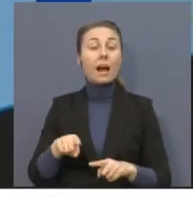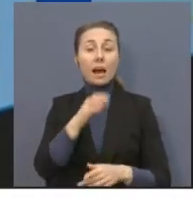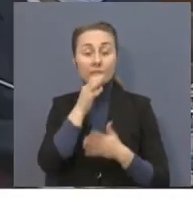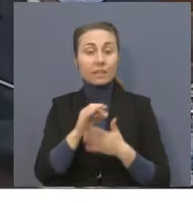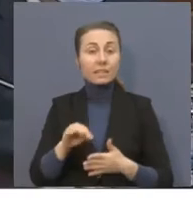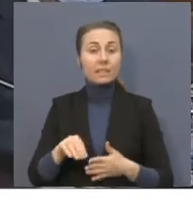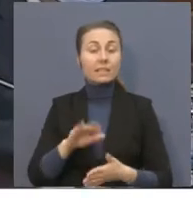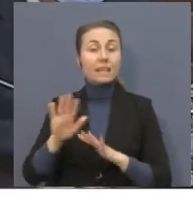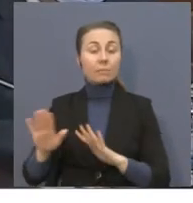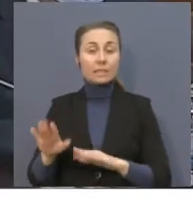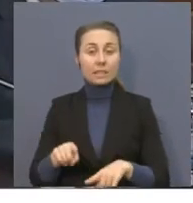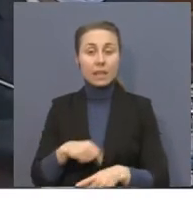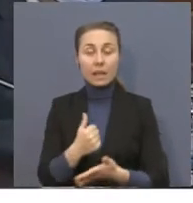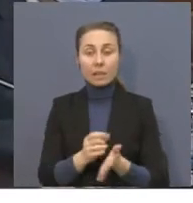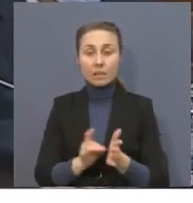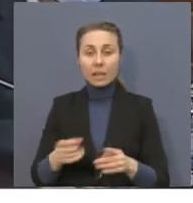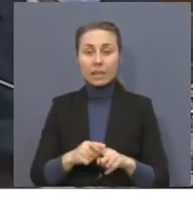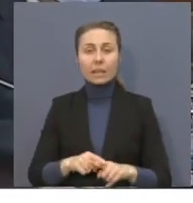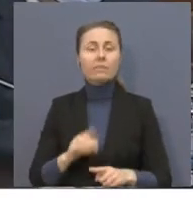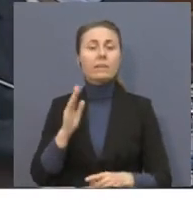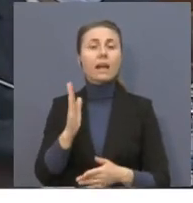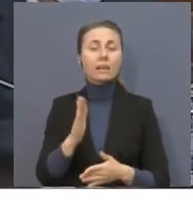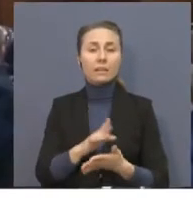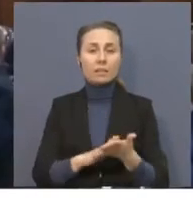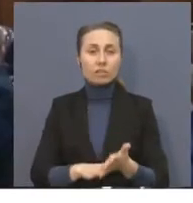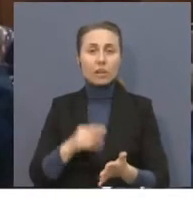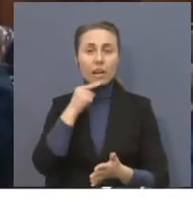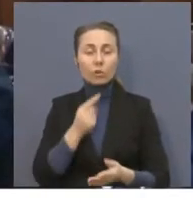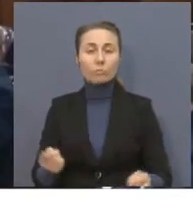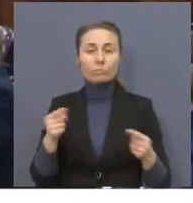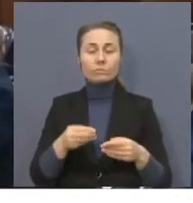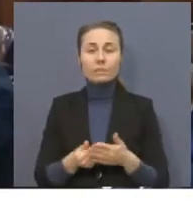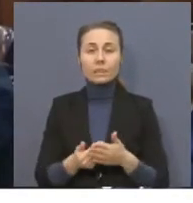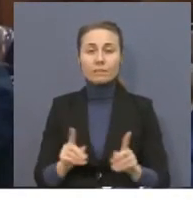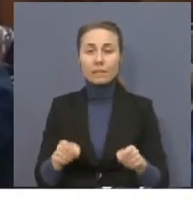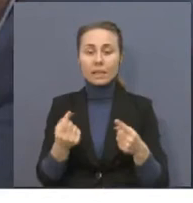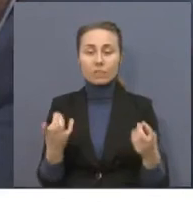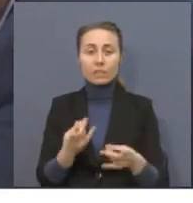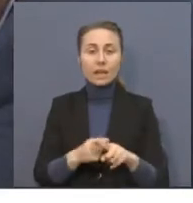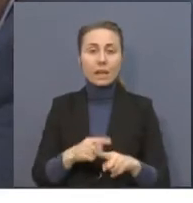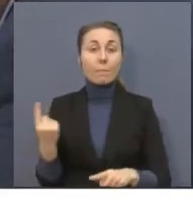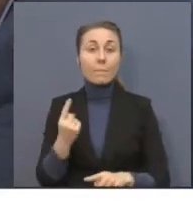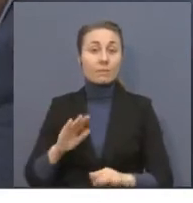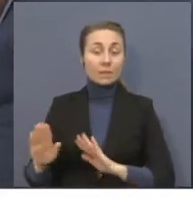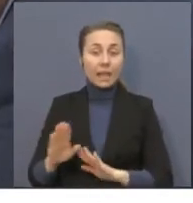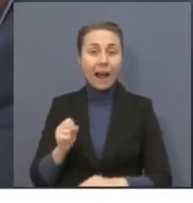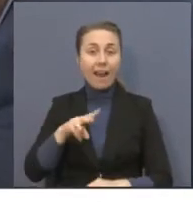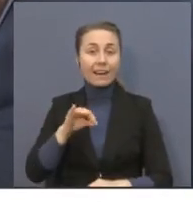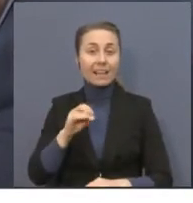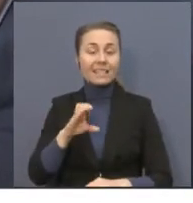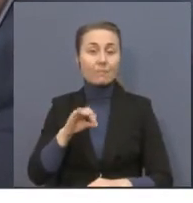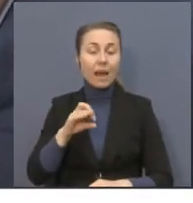дальнейшем необходимо наращивать объемы привлечения средств в экономику страны. Аскар Мамин также поручил своему первому заместителю Алихану